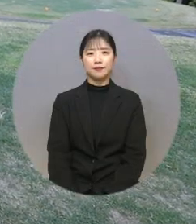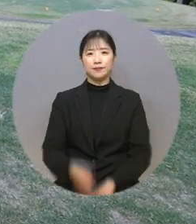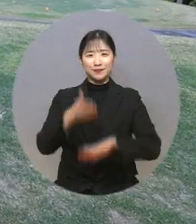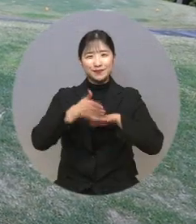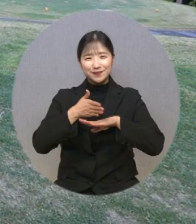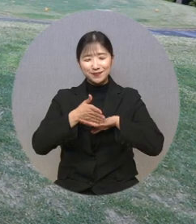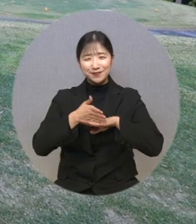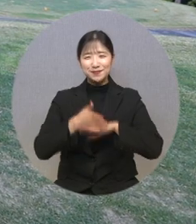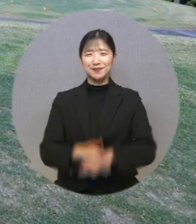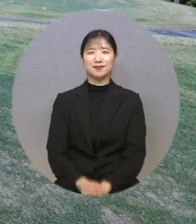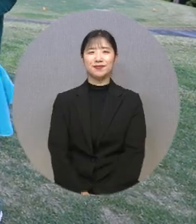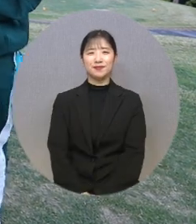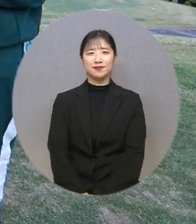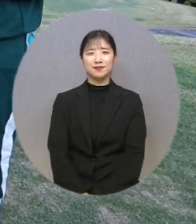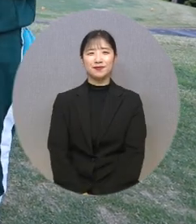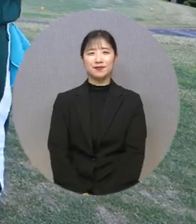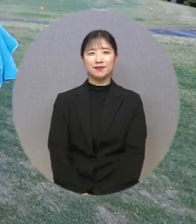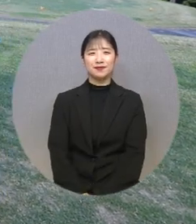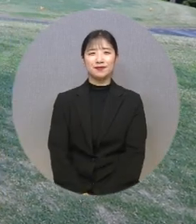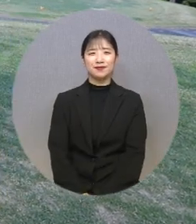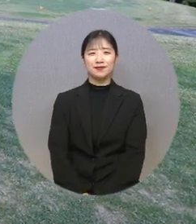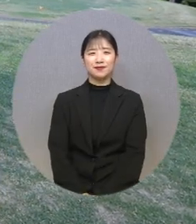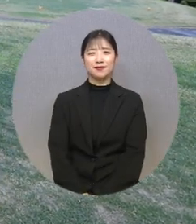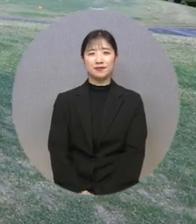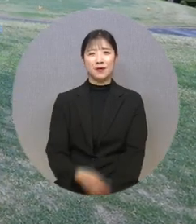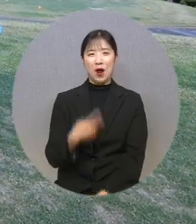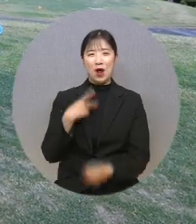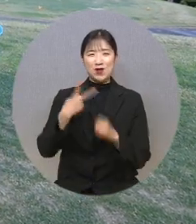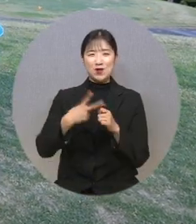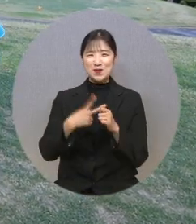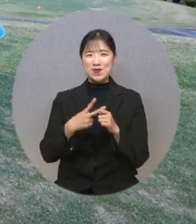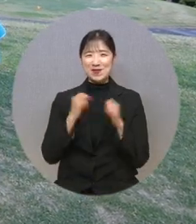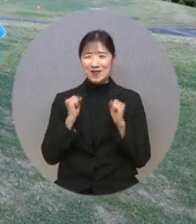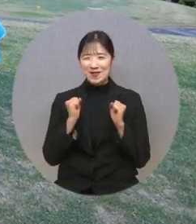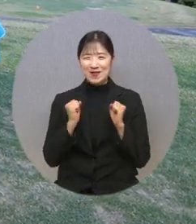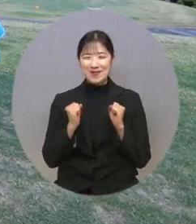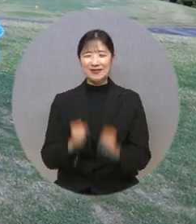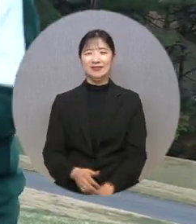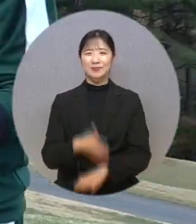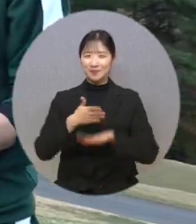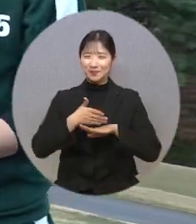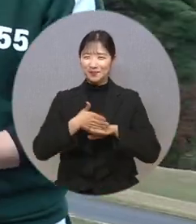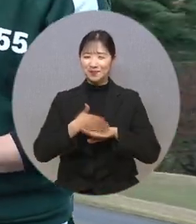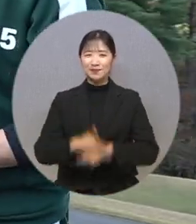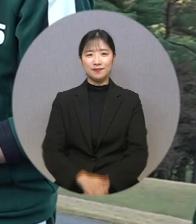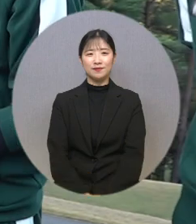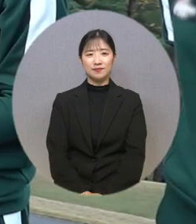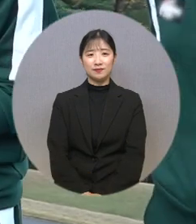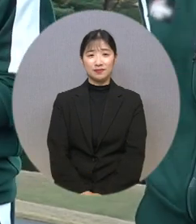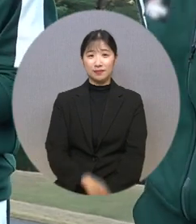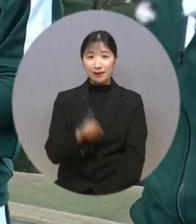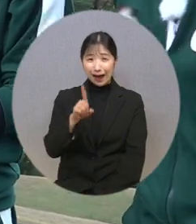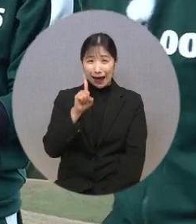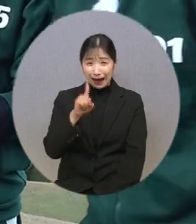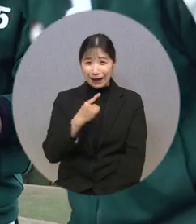드디어다. 신난다. 와, 두 번째 장이야, 드디어. 이거 감사합니다. 너도 하나밖에 못 땄니?